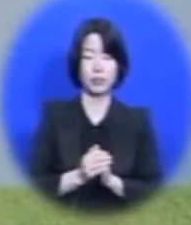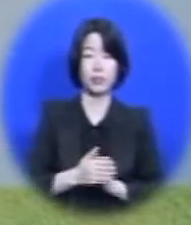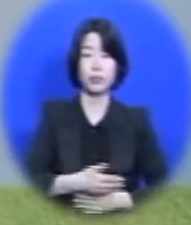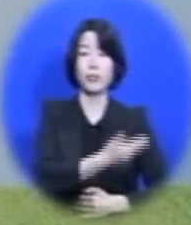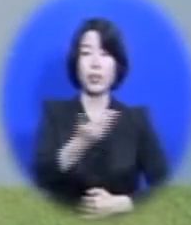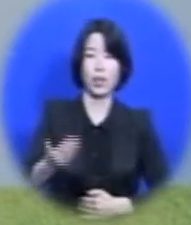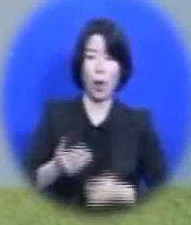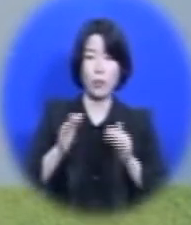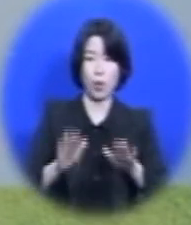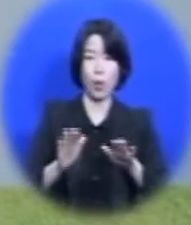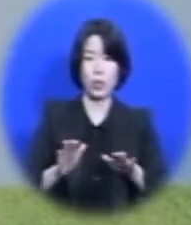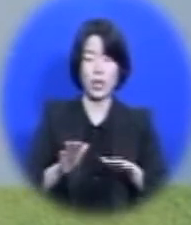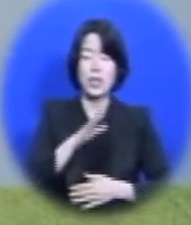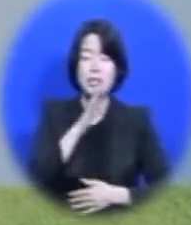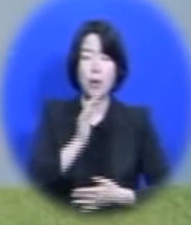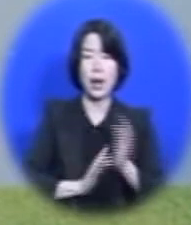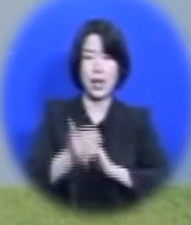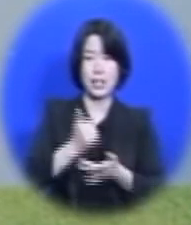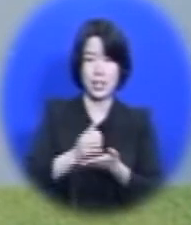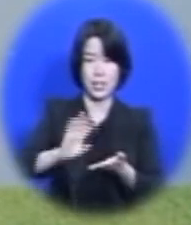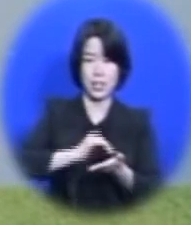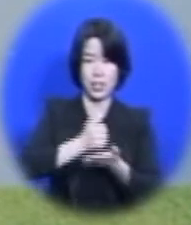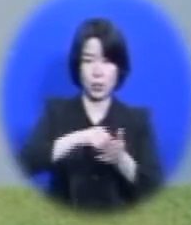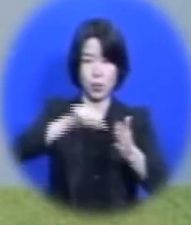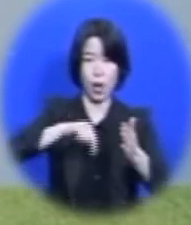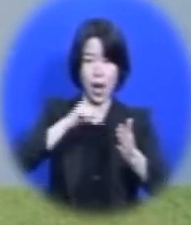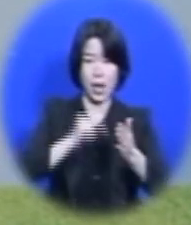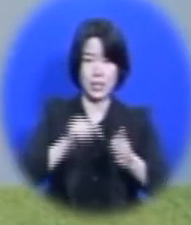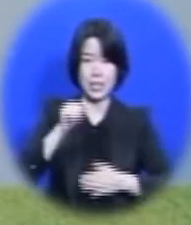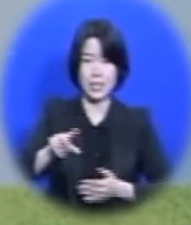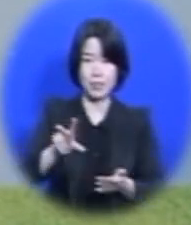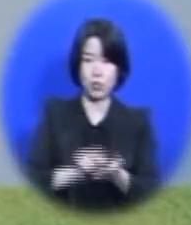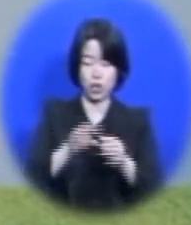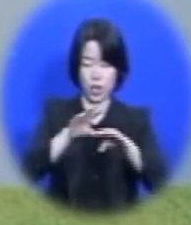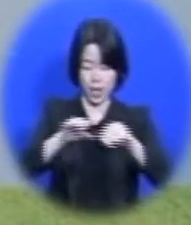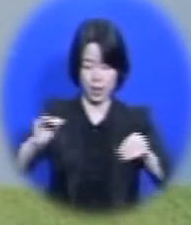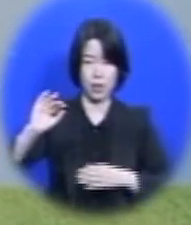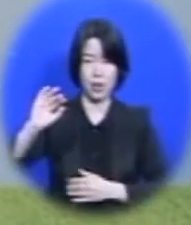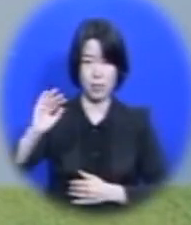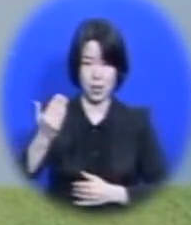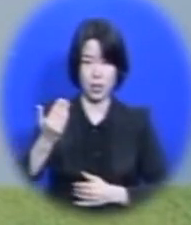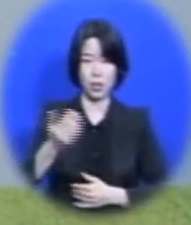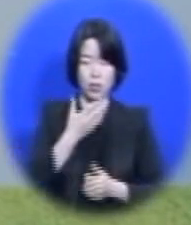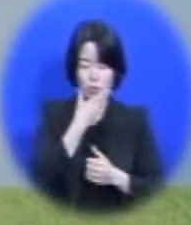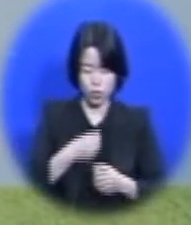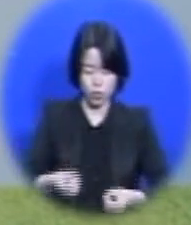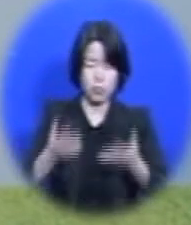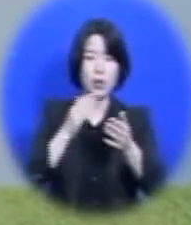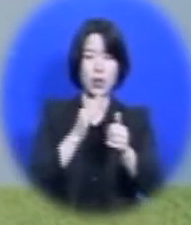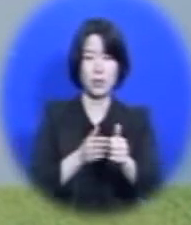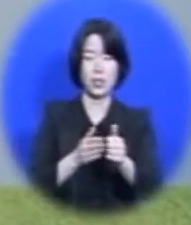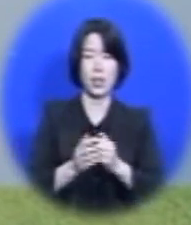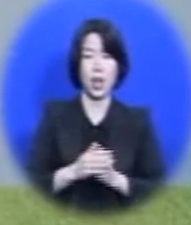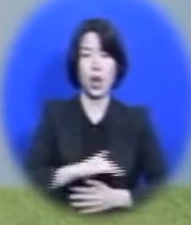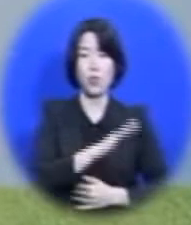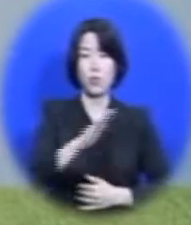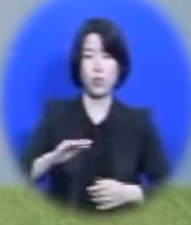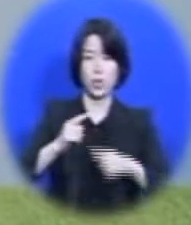여러분이 오늘 정말 예수 그리스도 안에서 이 문제가 해결받게 되기를 축복합니다. 그래서 우리는